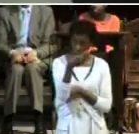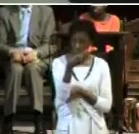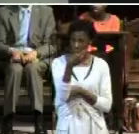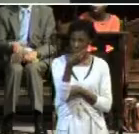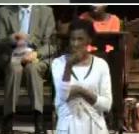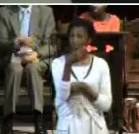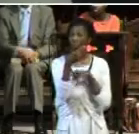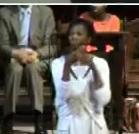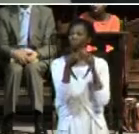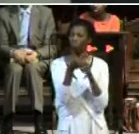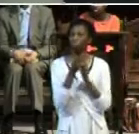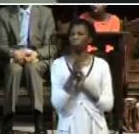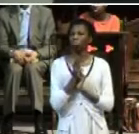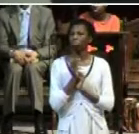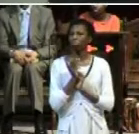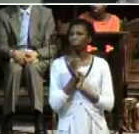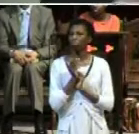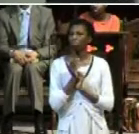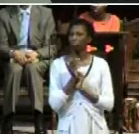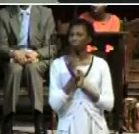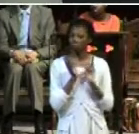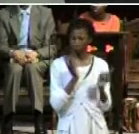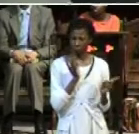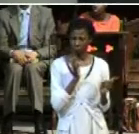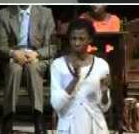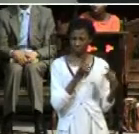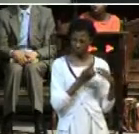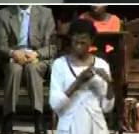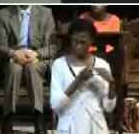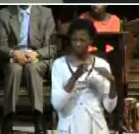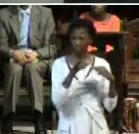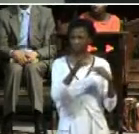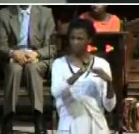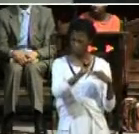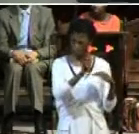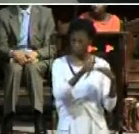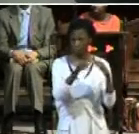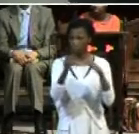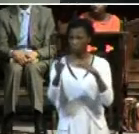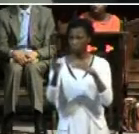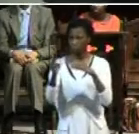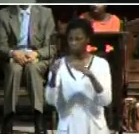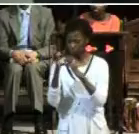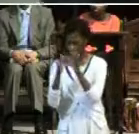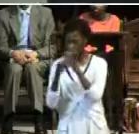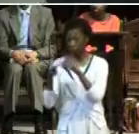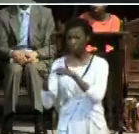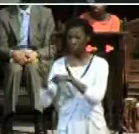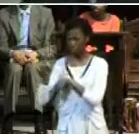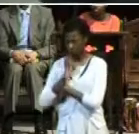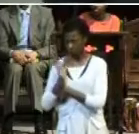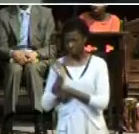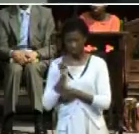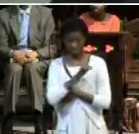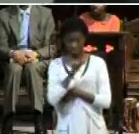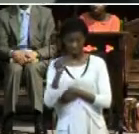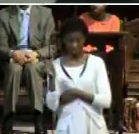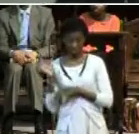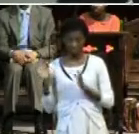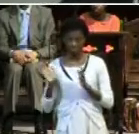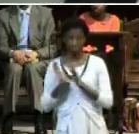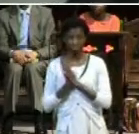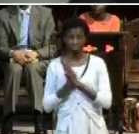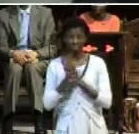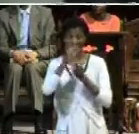Jésus, les disciples, la femme et Simon. C'est eux qui sont nommés.